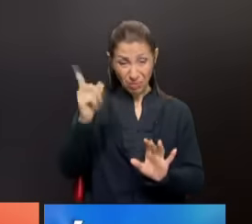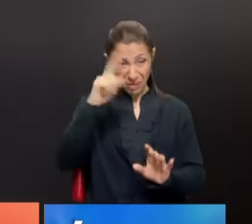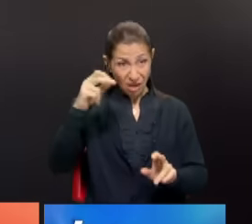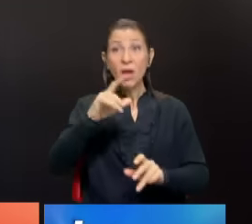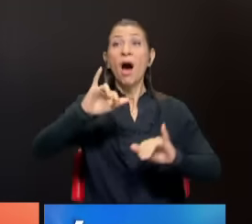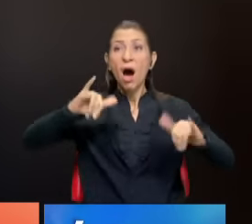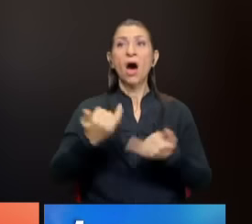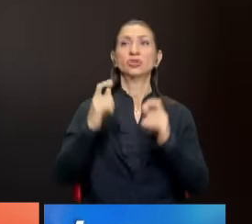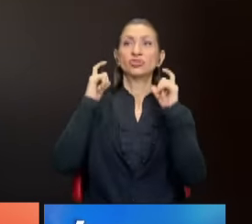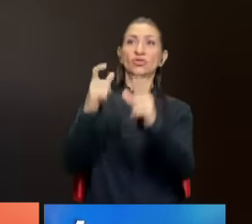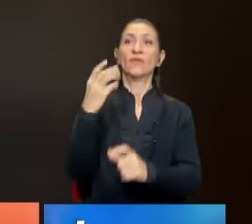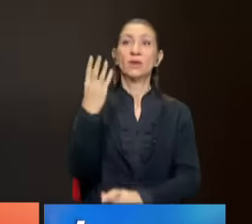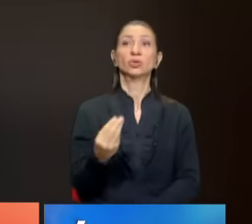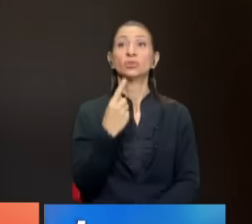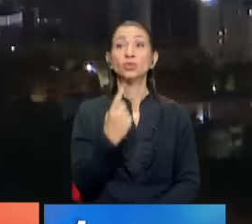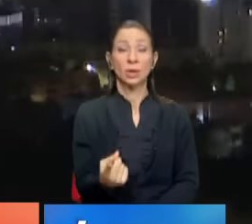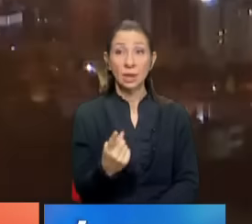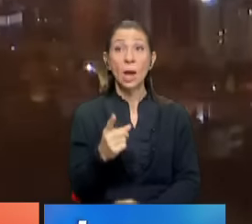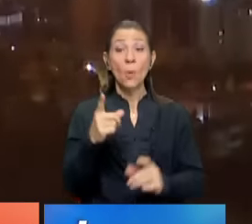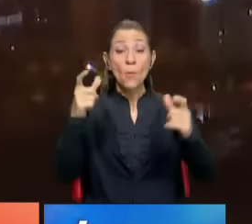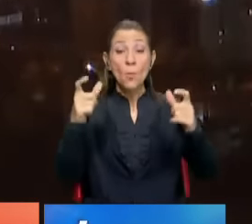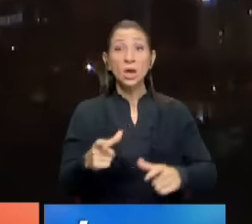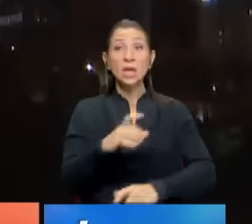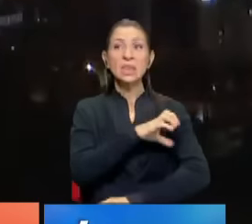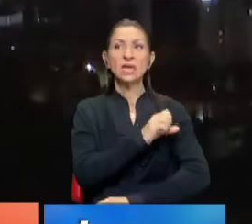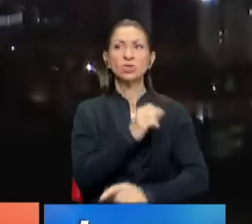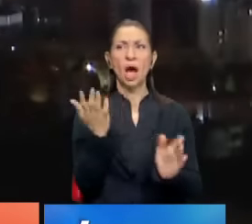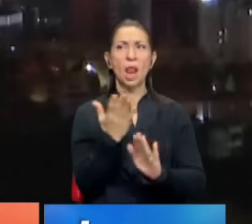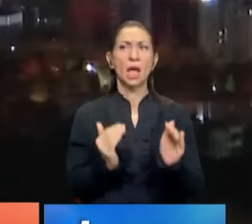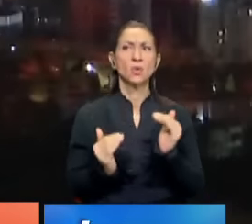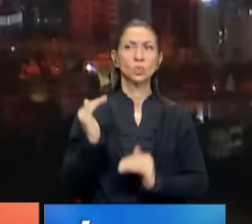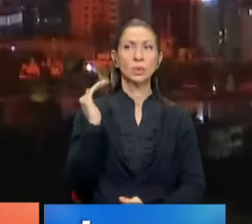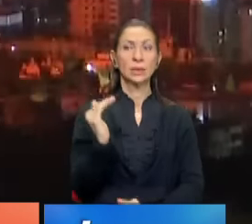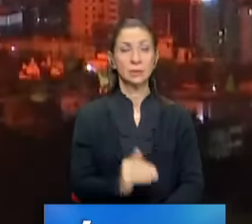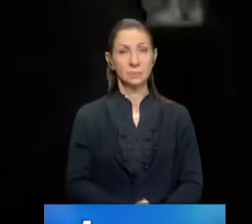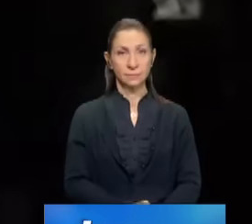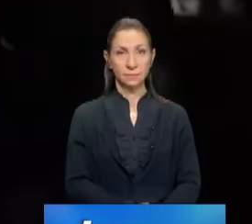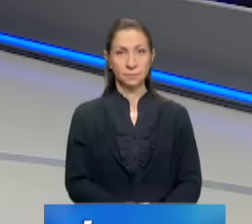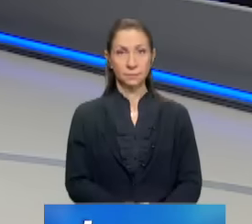sert karşılık vereceklerini açıkladı. Bölgede tansiyon hala çok yüksek.